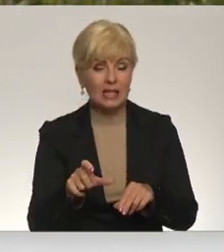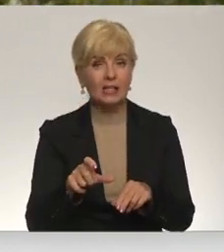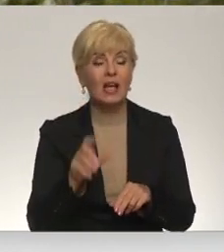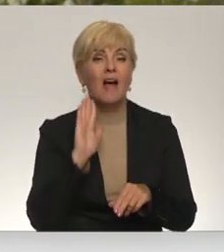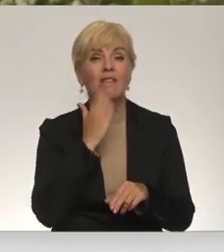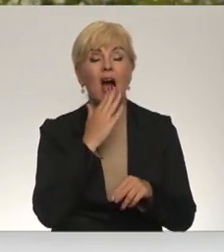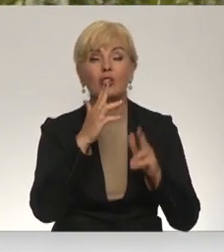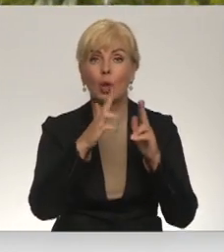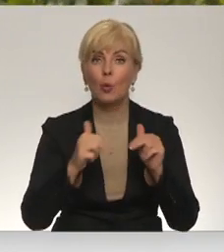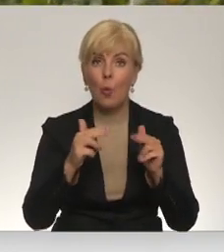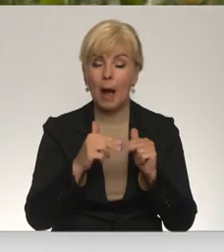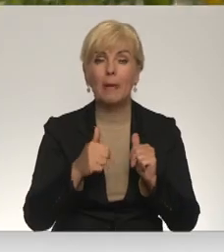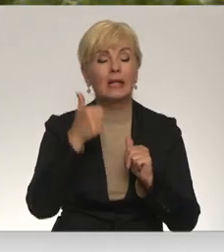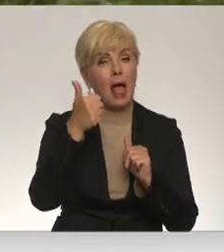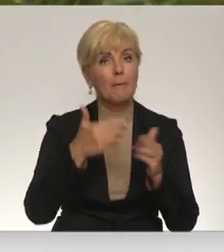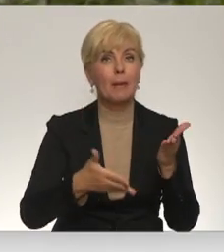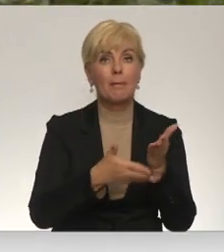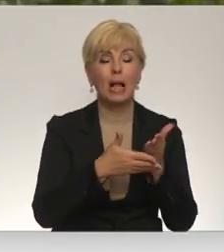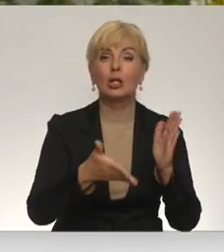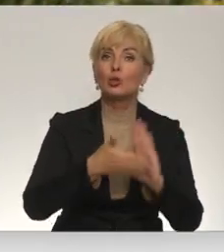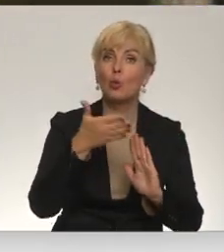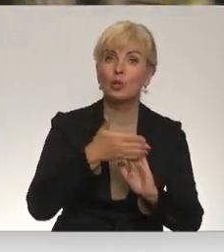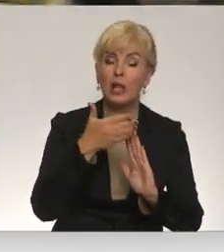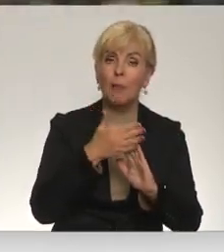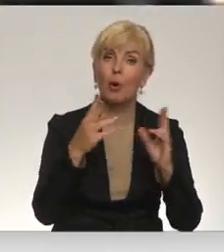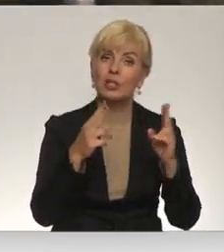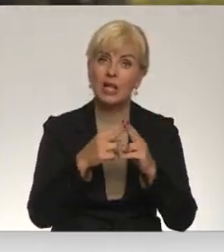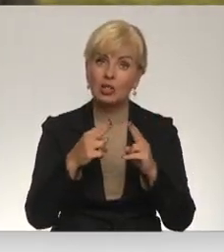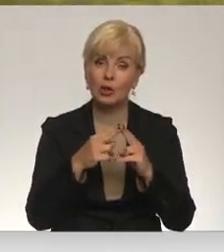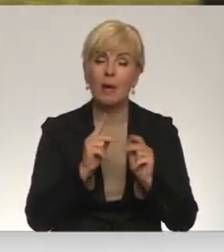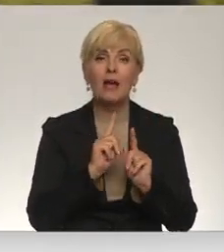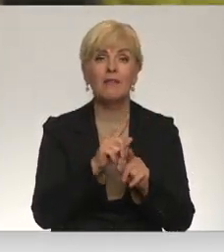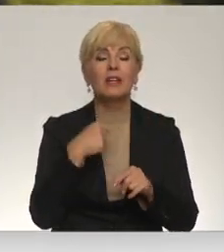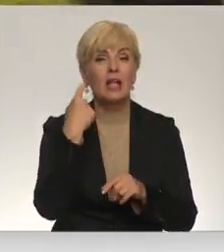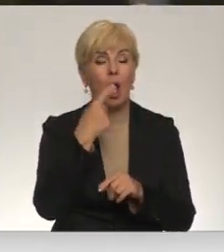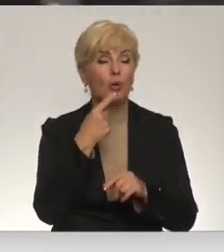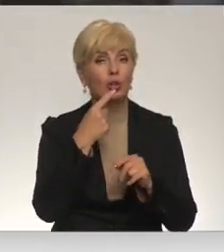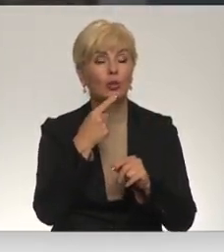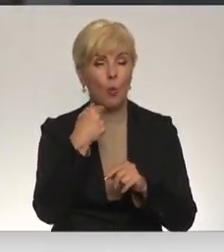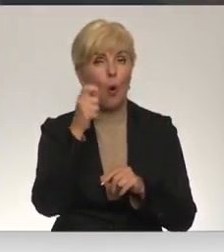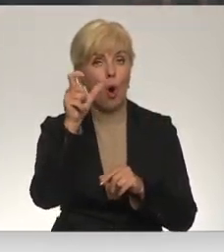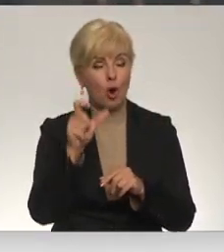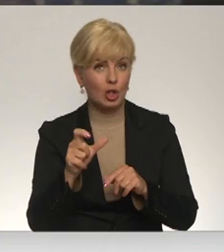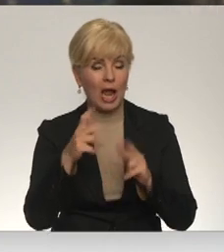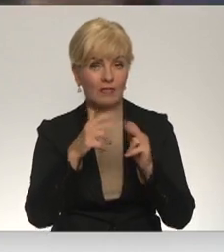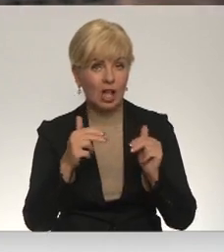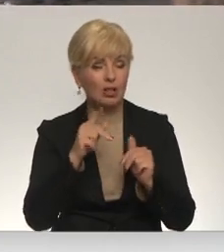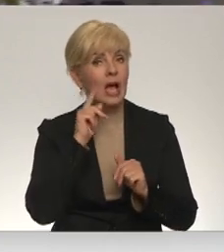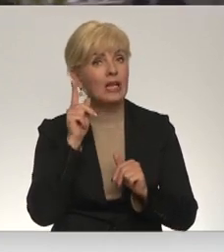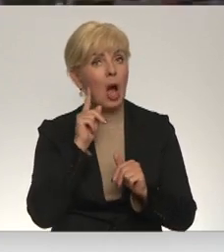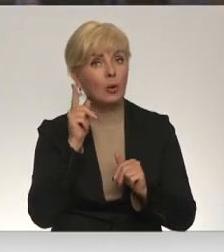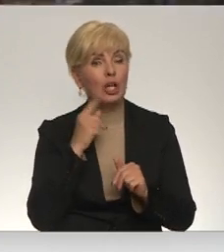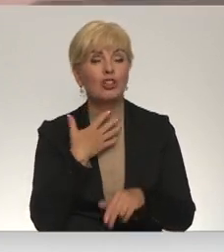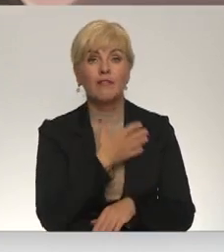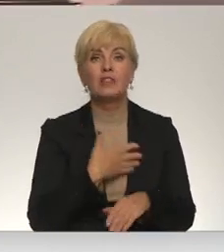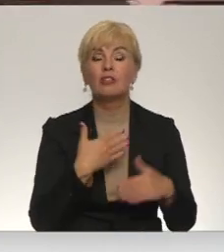uzlabot jauniešu saskarsmes spējas. Viņa pati ir arī līdzautore pusaudžiem vērstai nometnē. Viņa norāda, ka jauniešiem fiziskas aktivitātes ir